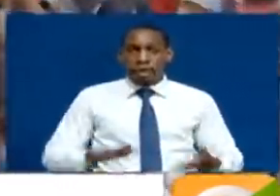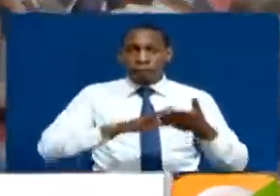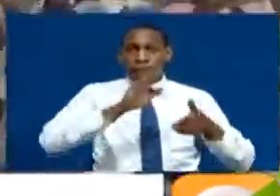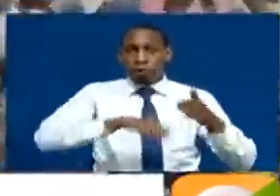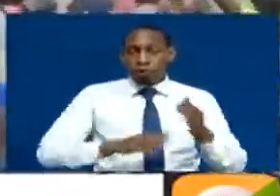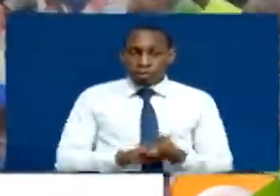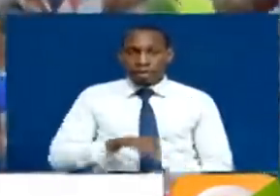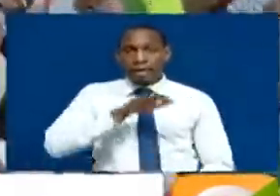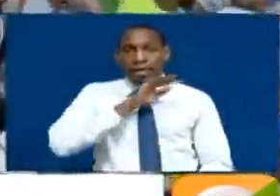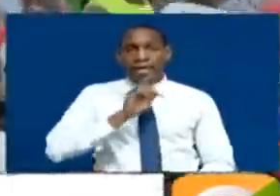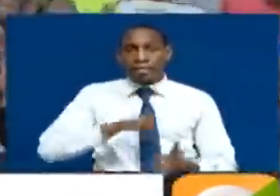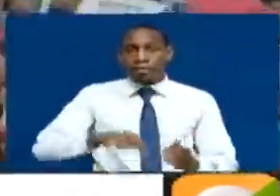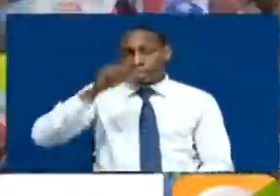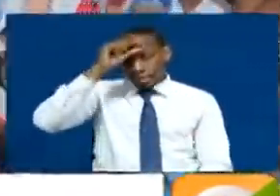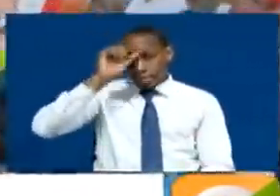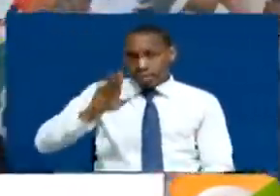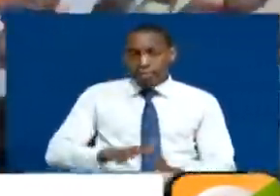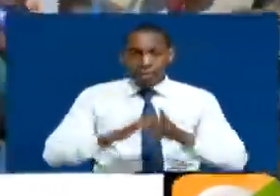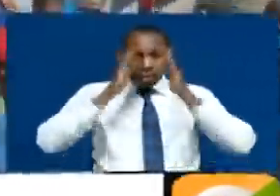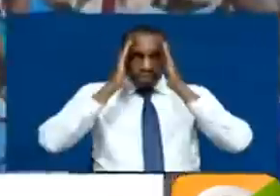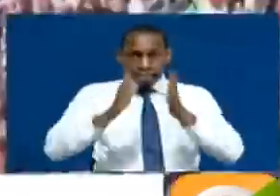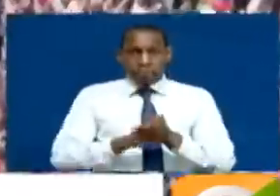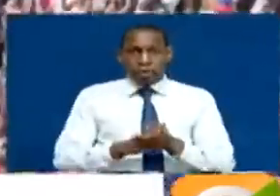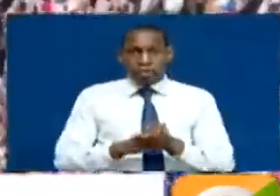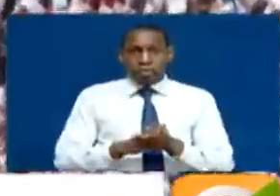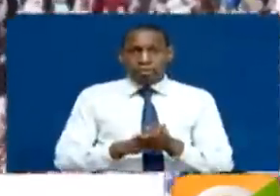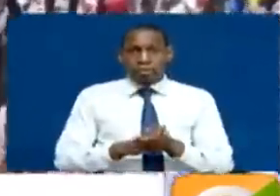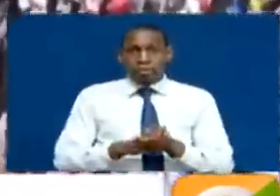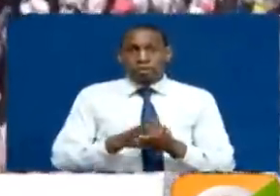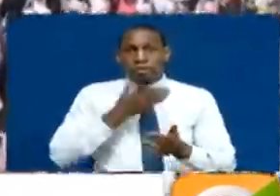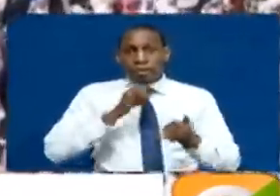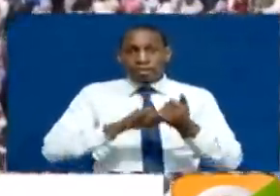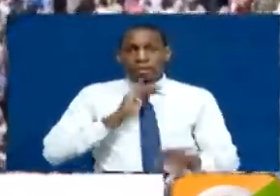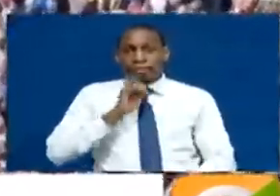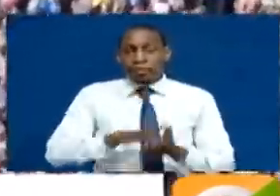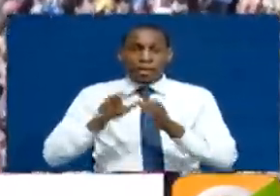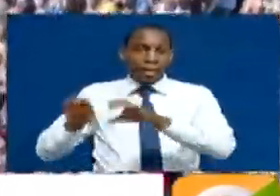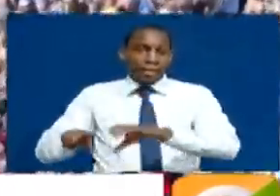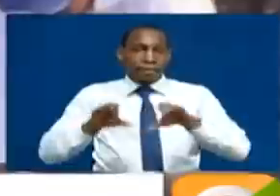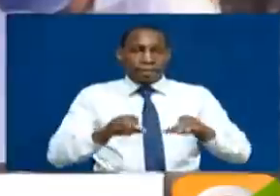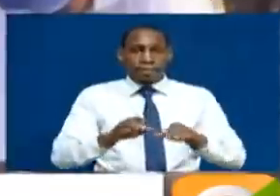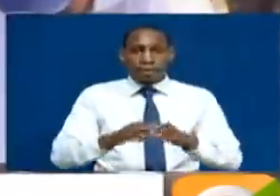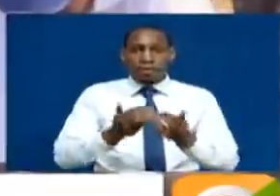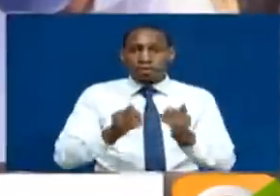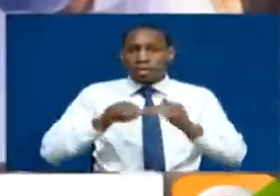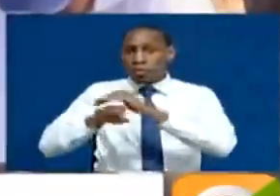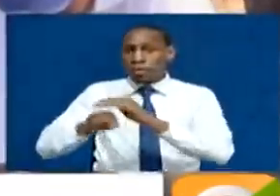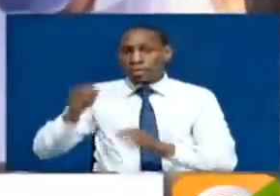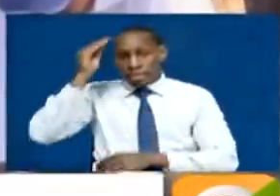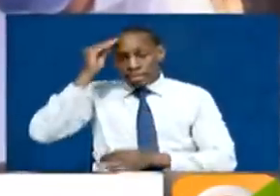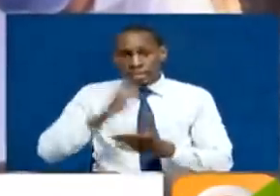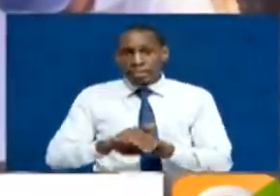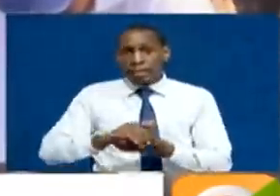Aidha, Odinga amesema serikali yake itawaangazia wajane ambao wanahangaika kuwaelimisha watoto wao. Mwingine anadanganywa